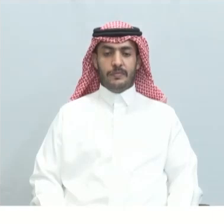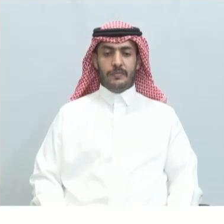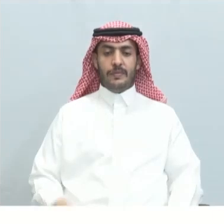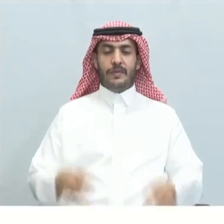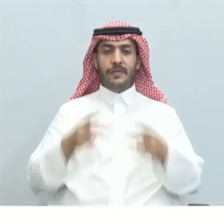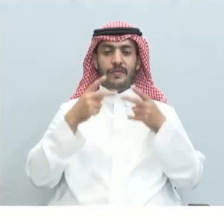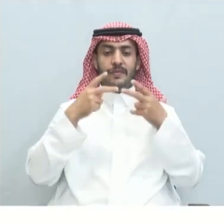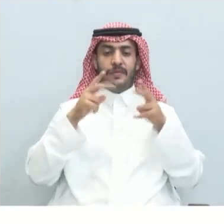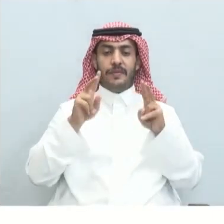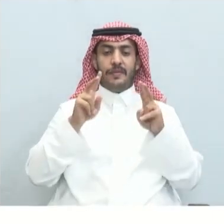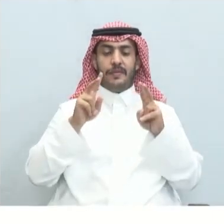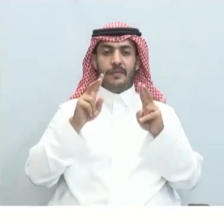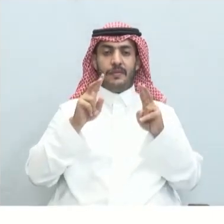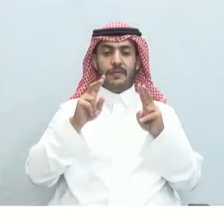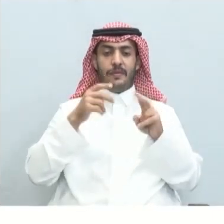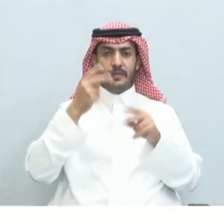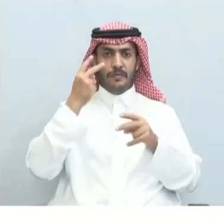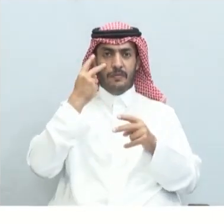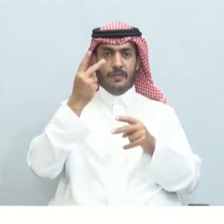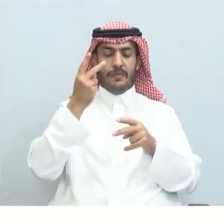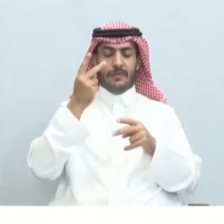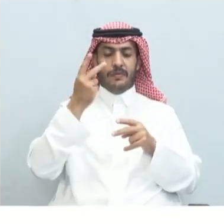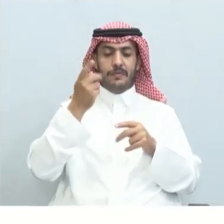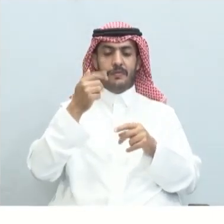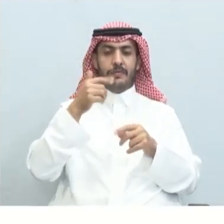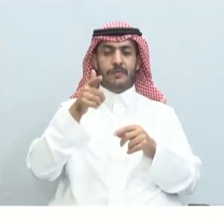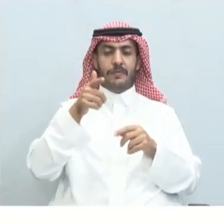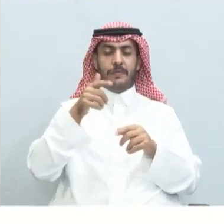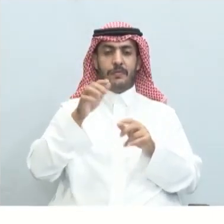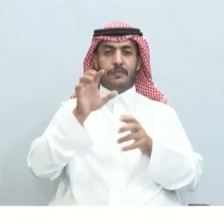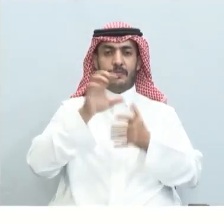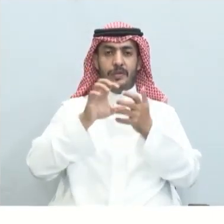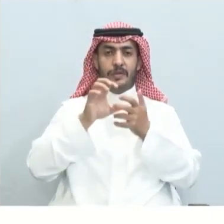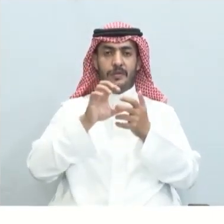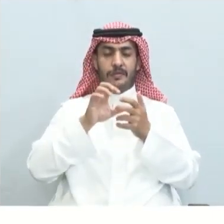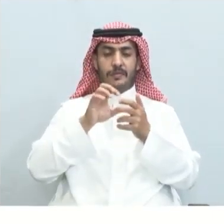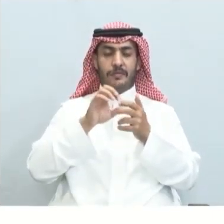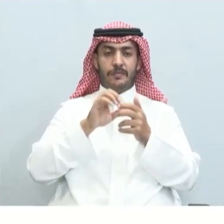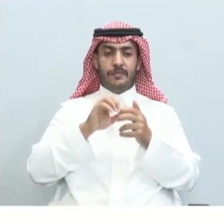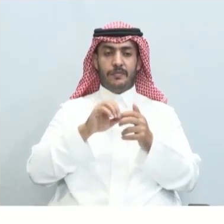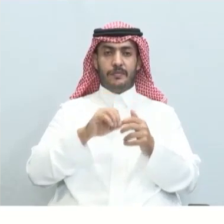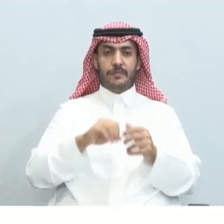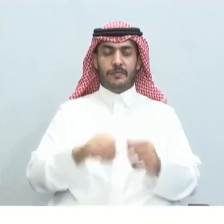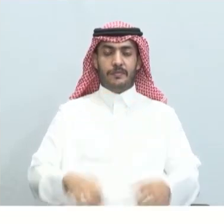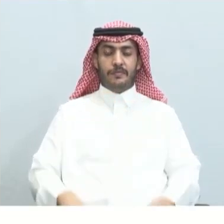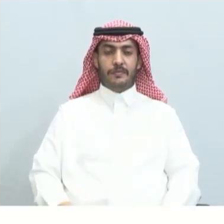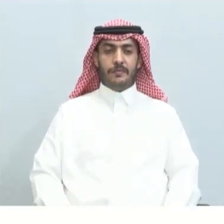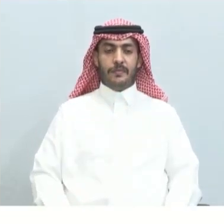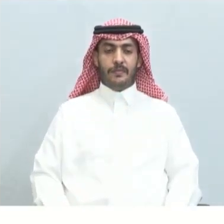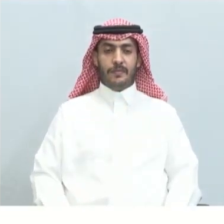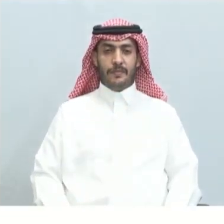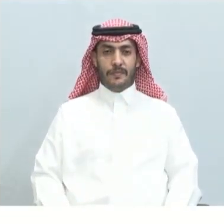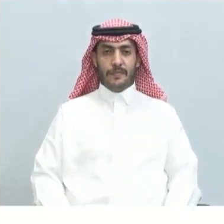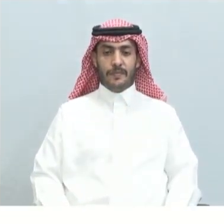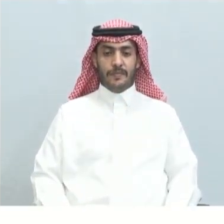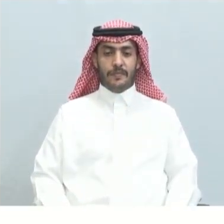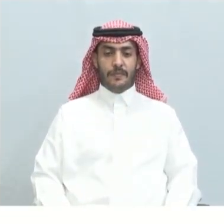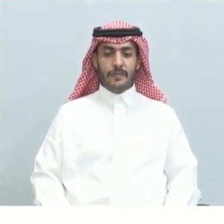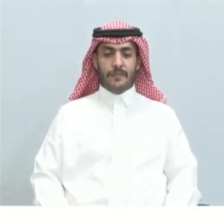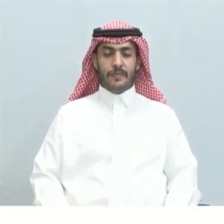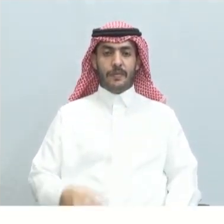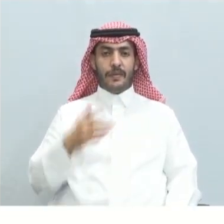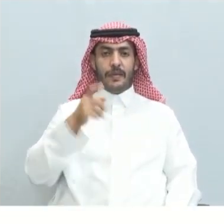تبدا الاحظ هذه المشكله لابد ان يكون لدينا دقه ملاحظه